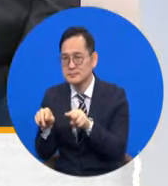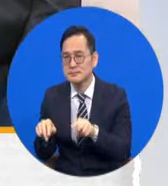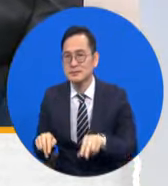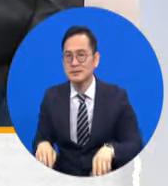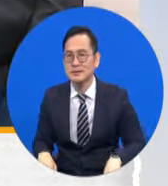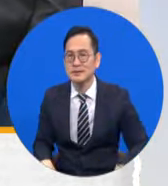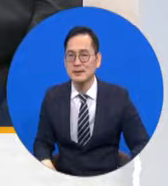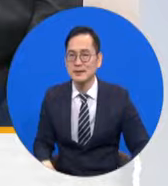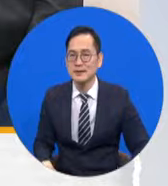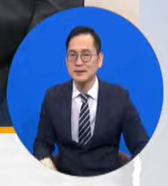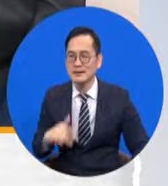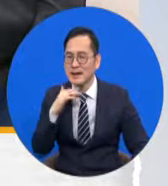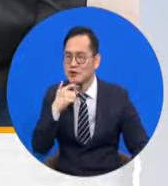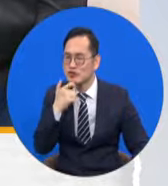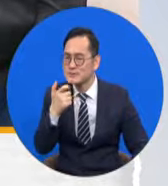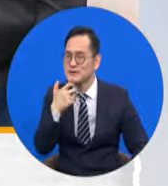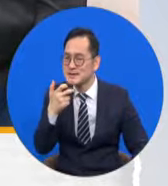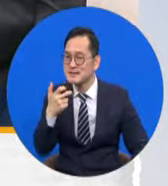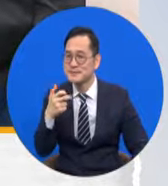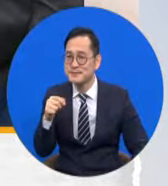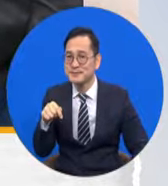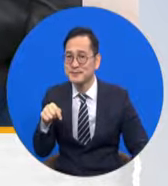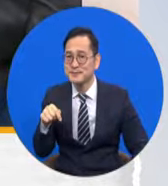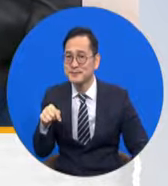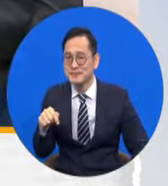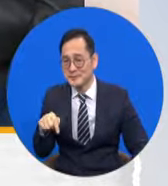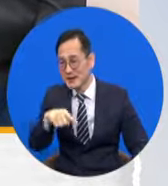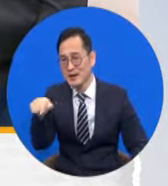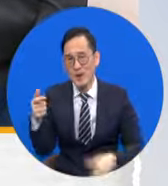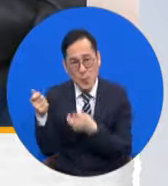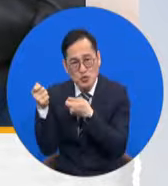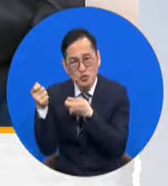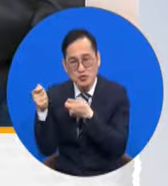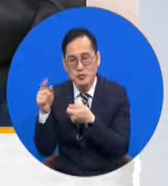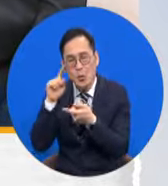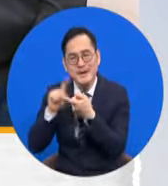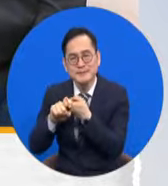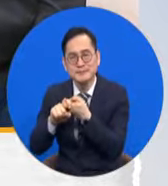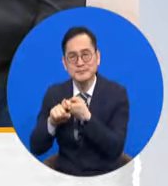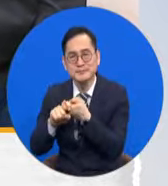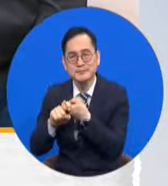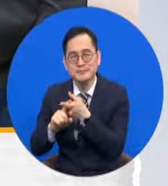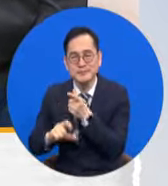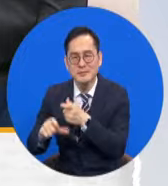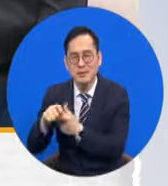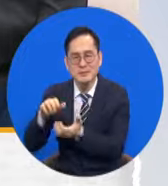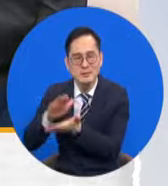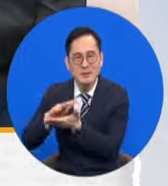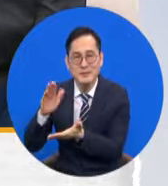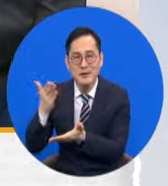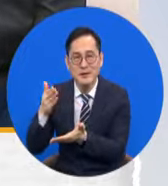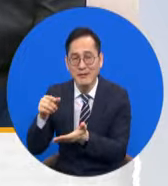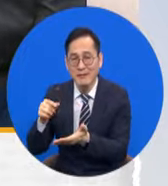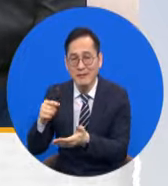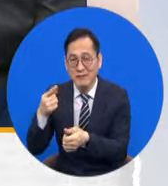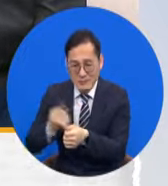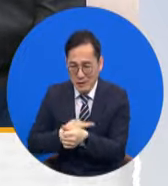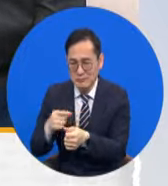더 보수적인 취향이 좀 두드러졌다는 거. 이것이 다른 지역에 비해서 이 지역의 투표율